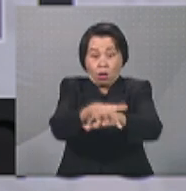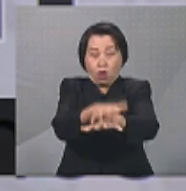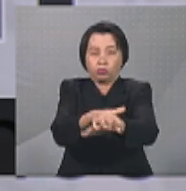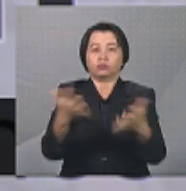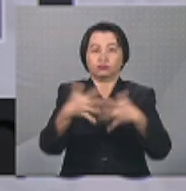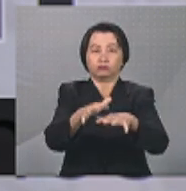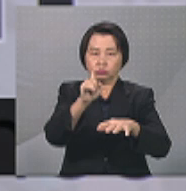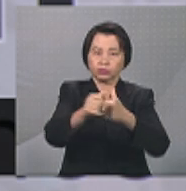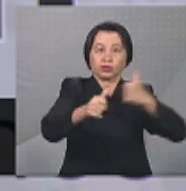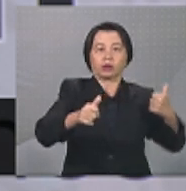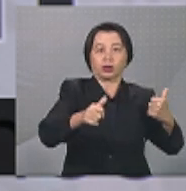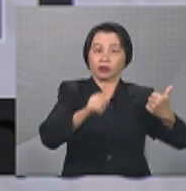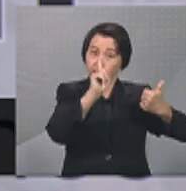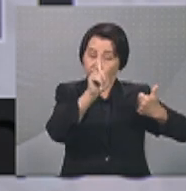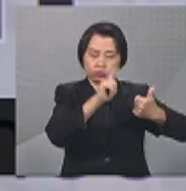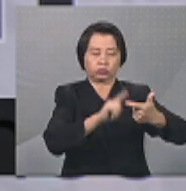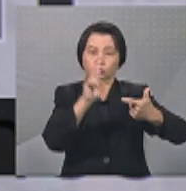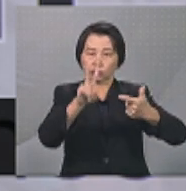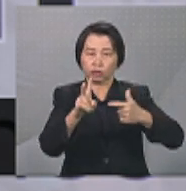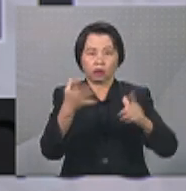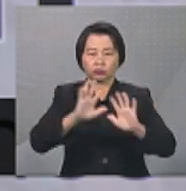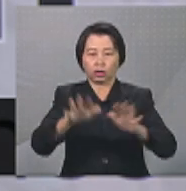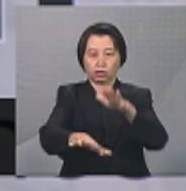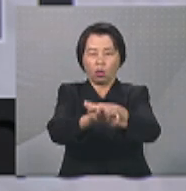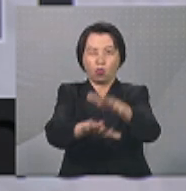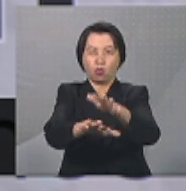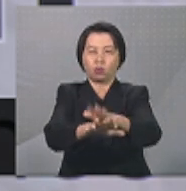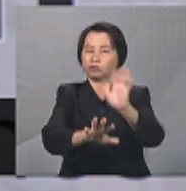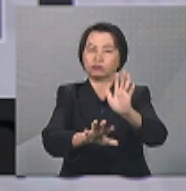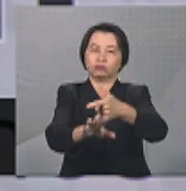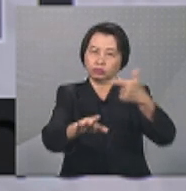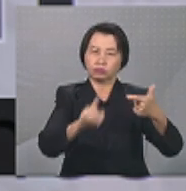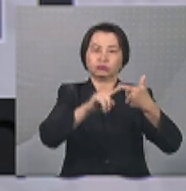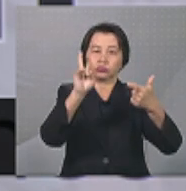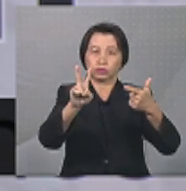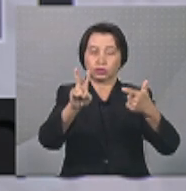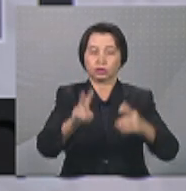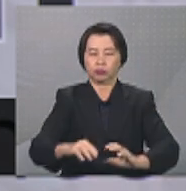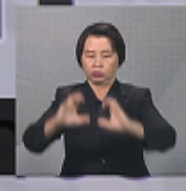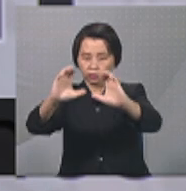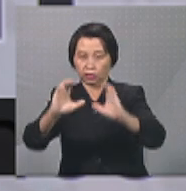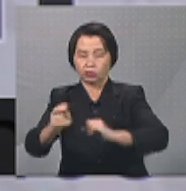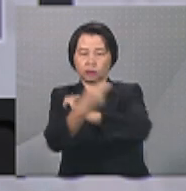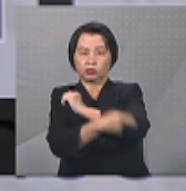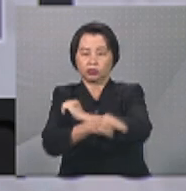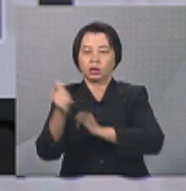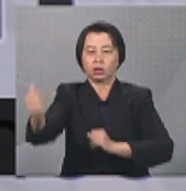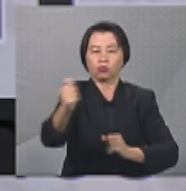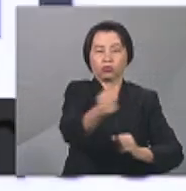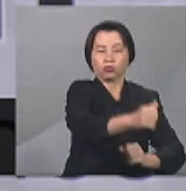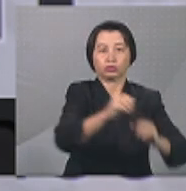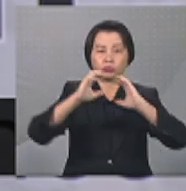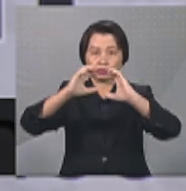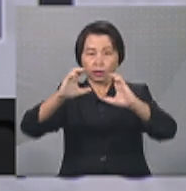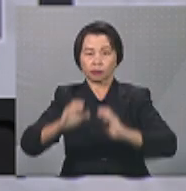itu pertama. Yang kedua, mengelakkan kesesakan. Jadi cara mungkin setiap negeri ada cara masing-masing, tetapi